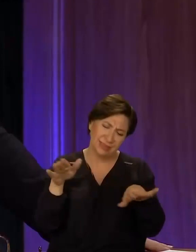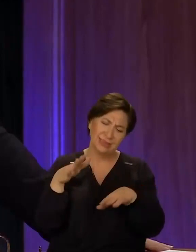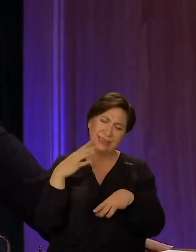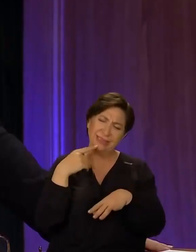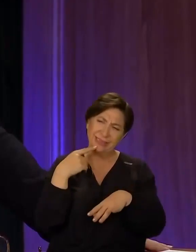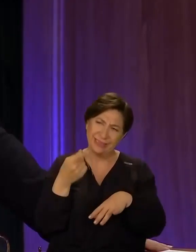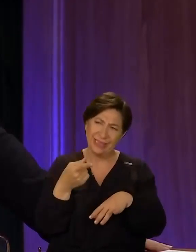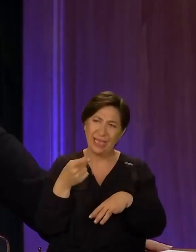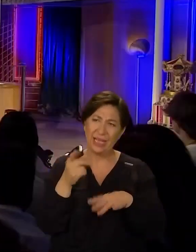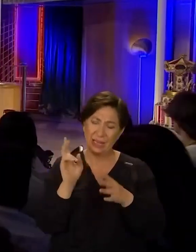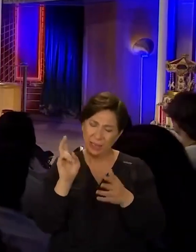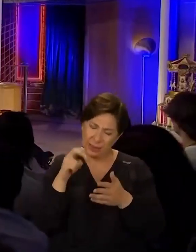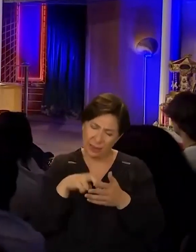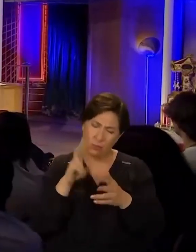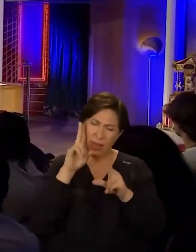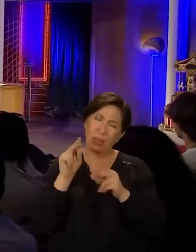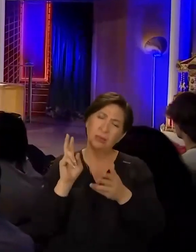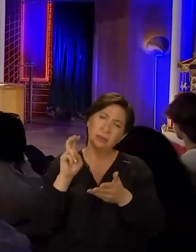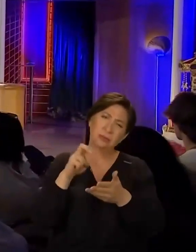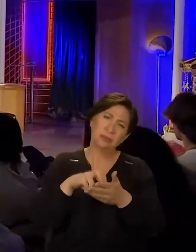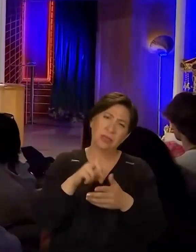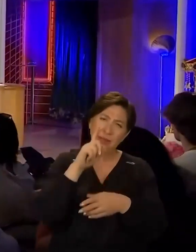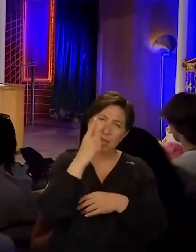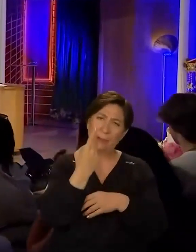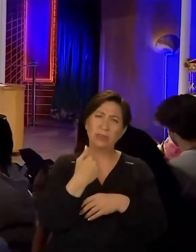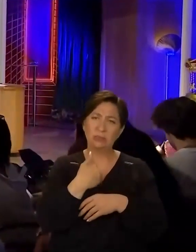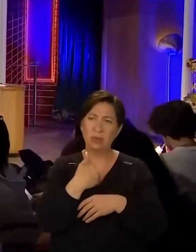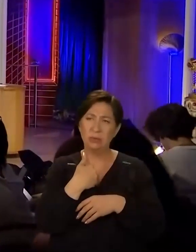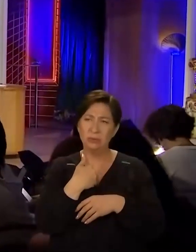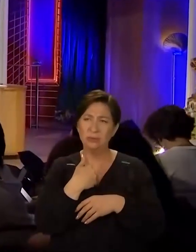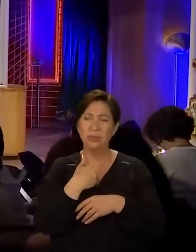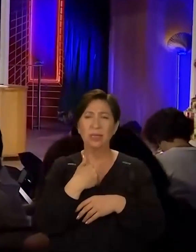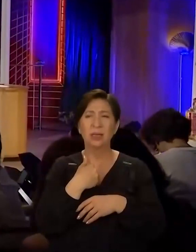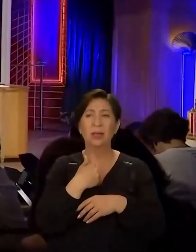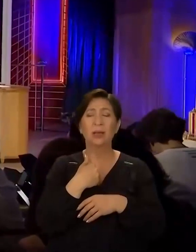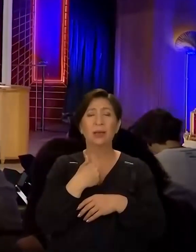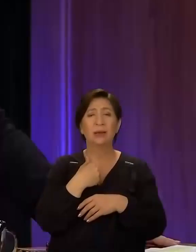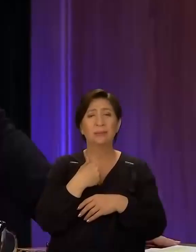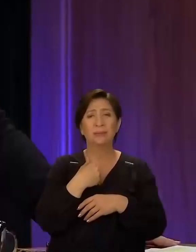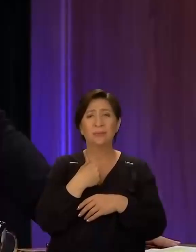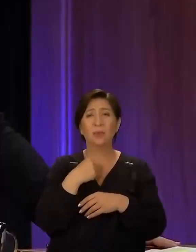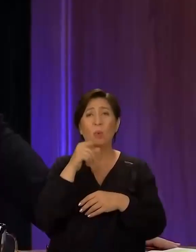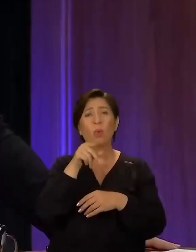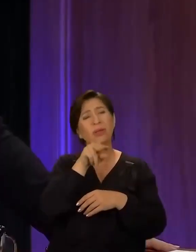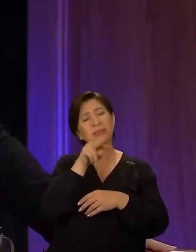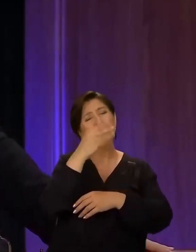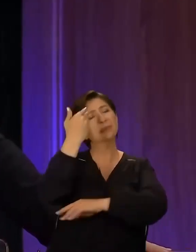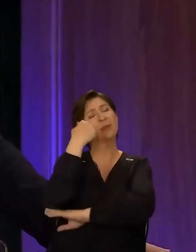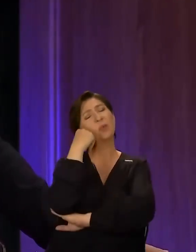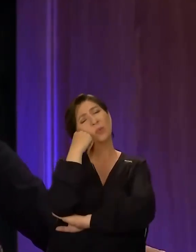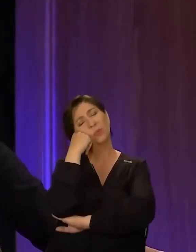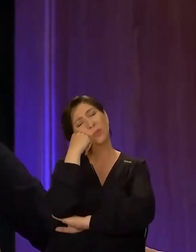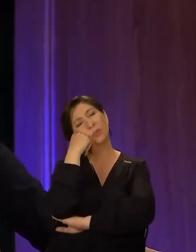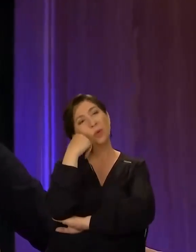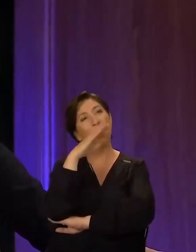diye kalkıyorum yataktan tek başıma. Ve onları seyrediyorum ve